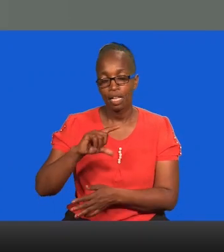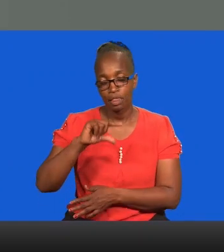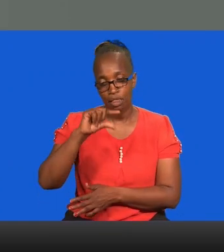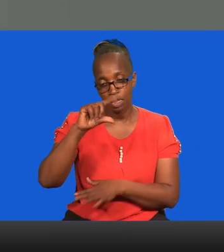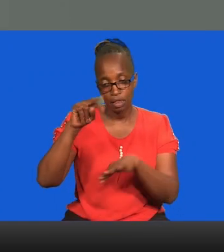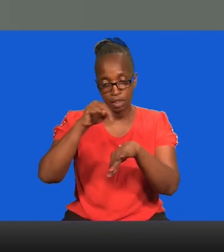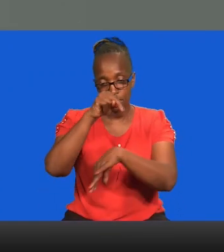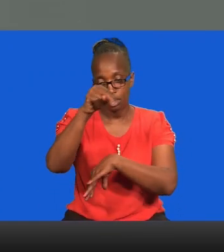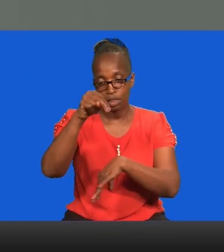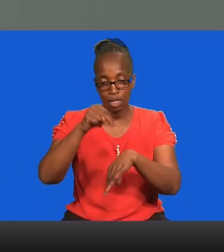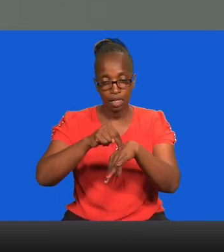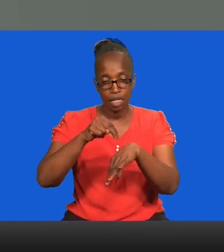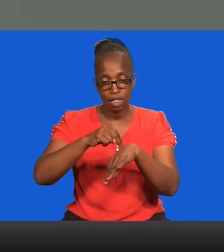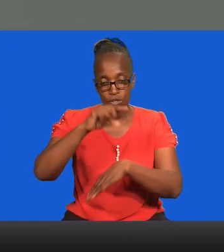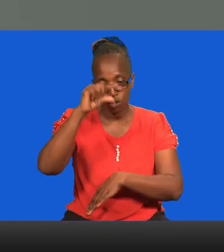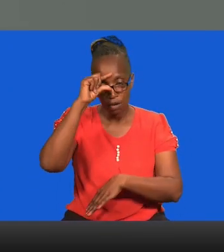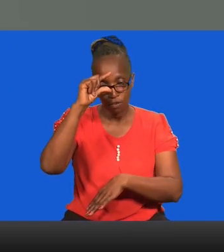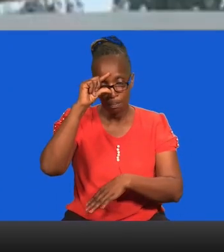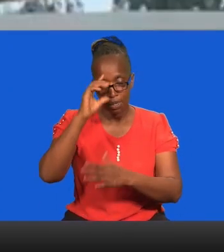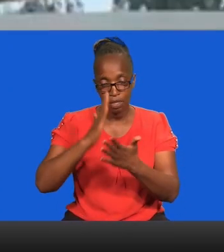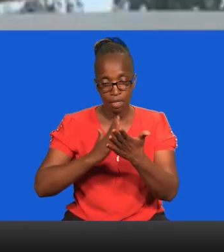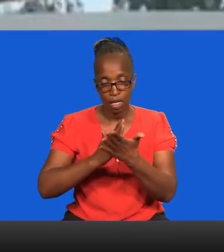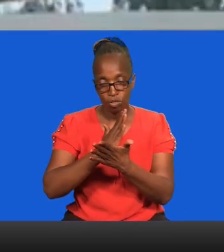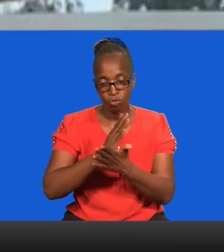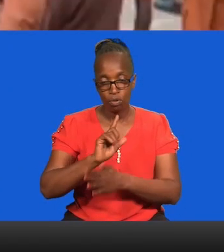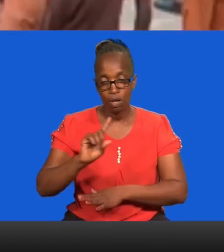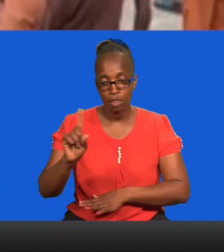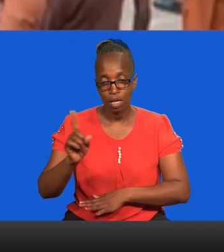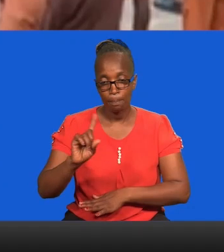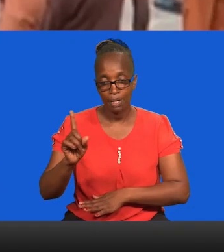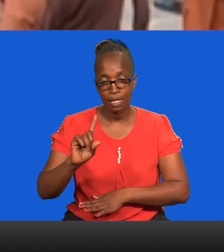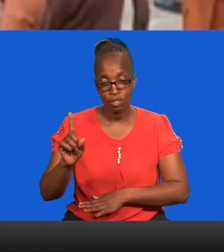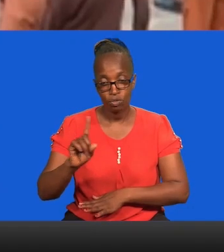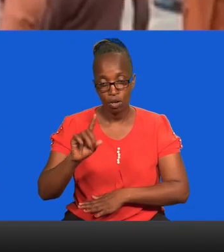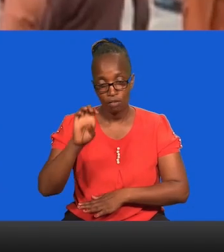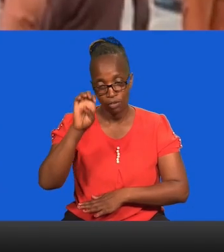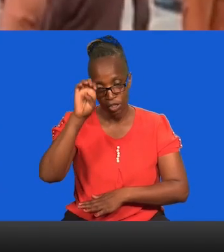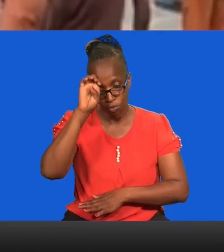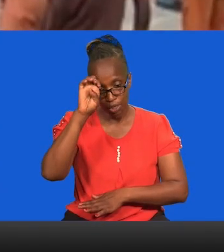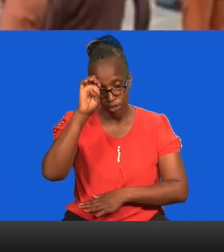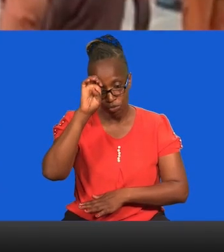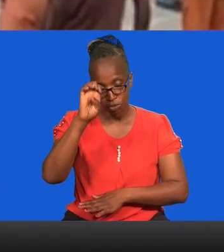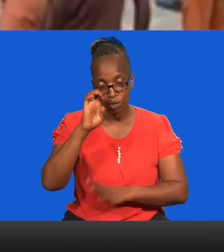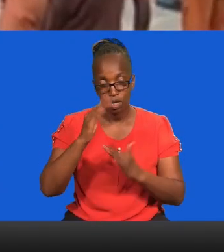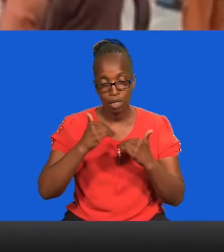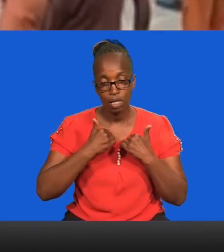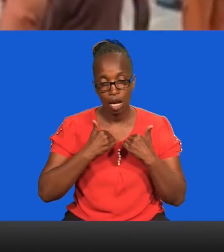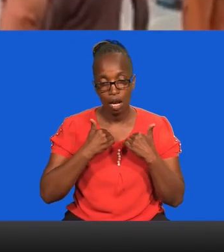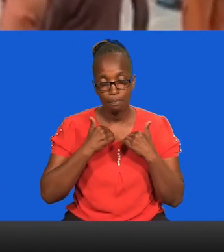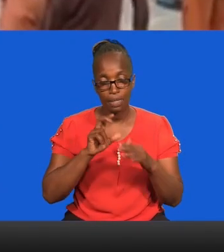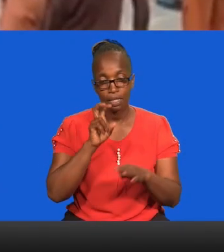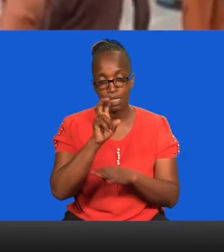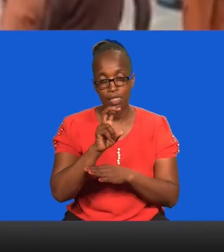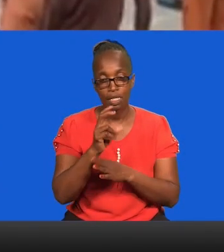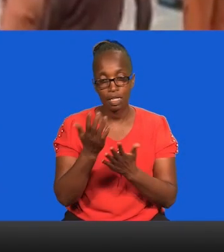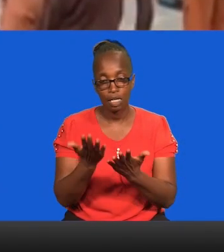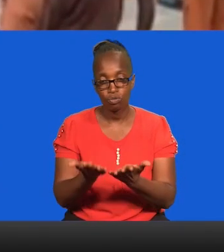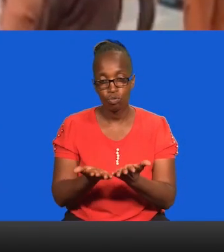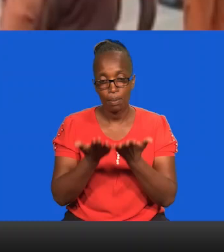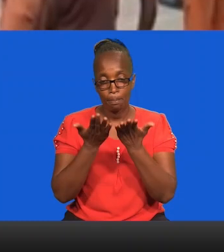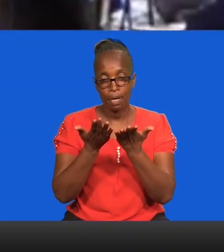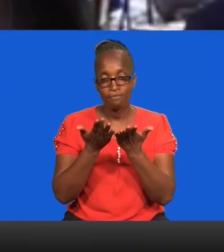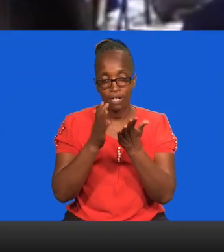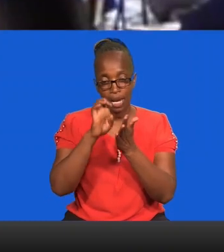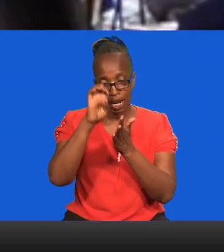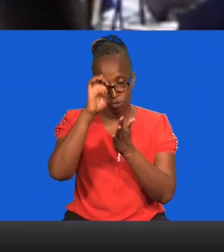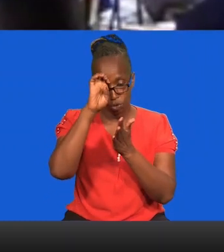Serikali ya kitaifa kupitia kwa Wizara ya Elimu ikionekana kuwekeza juhudi za kuimarisha sekta ya elimu kama njia